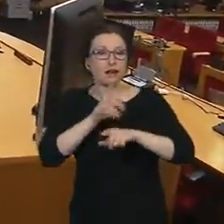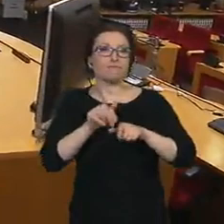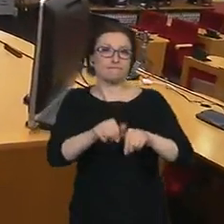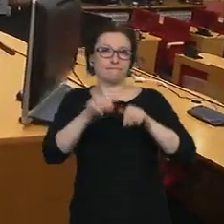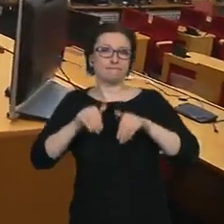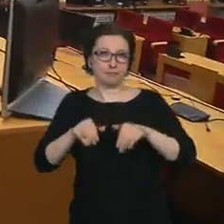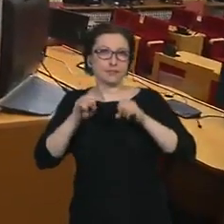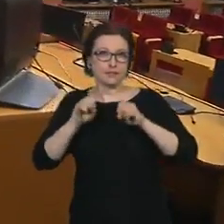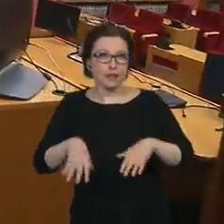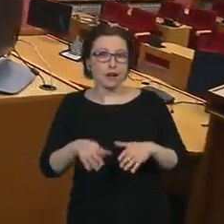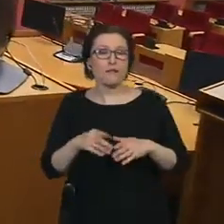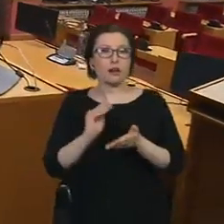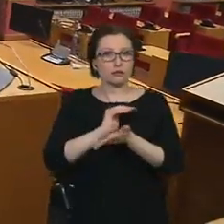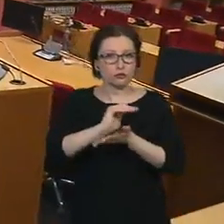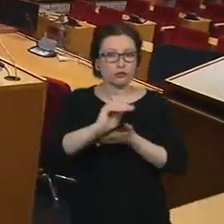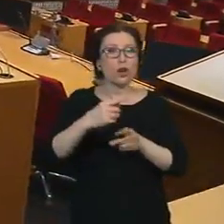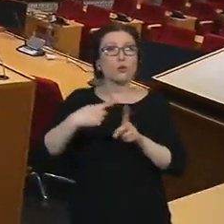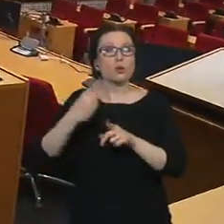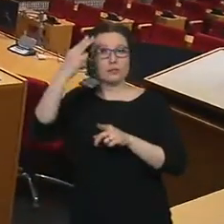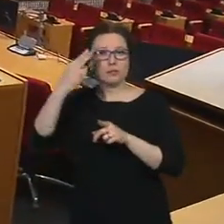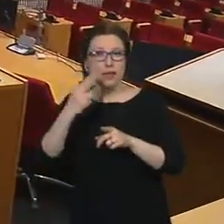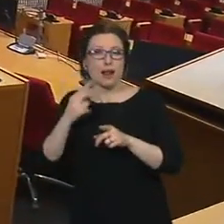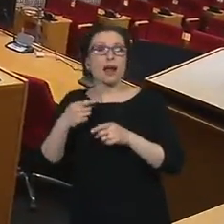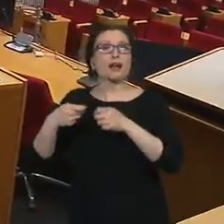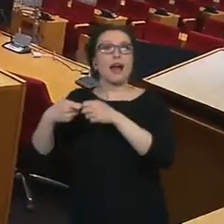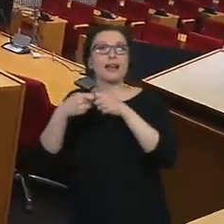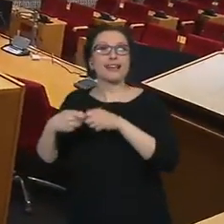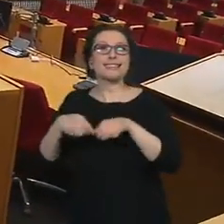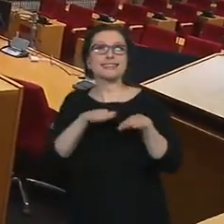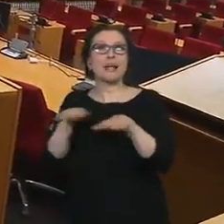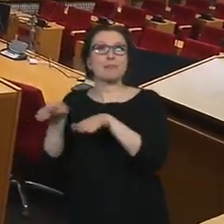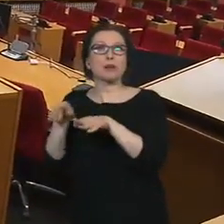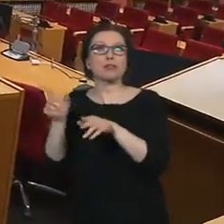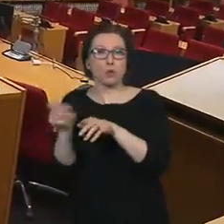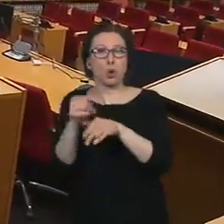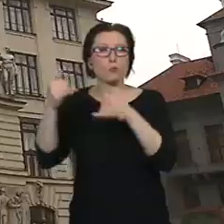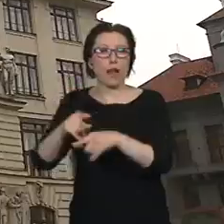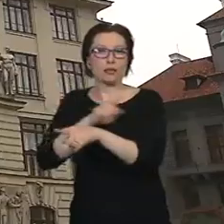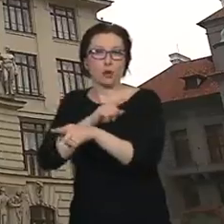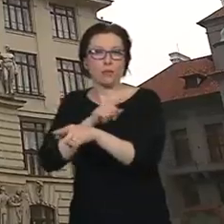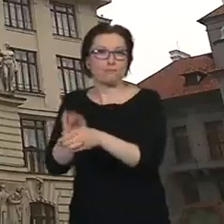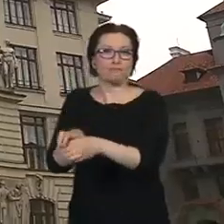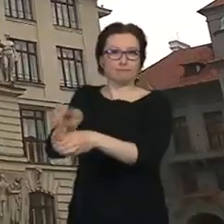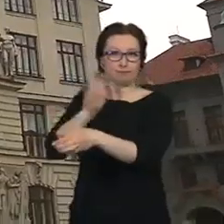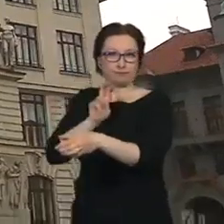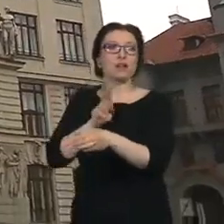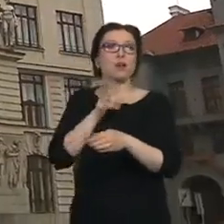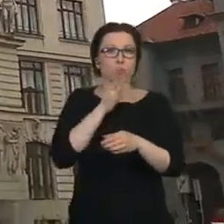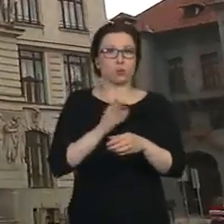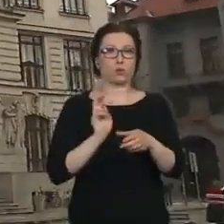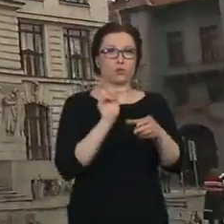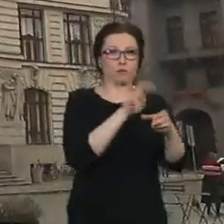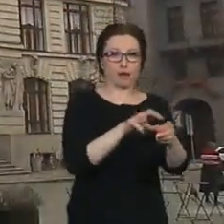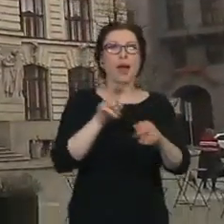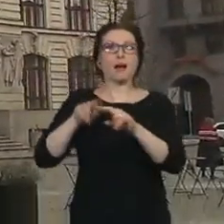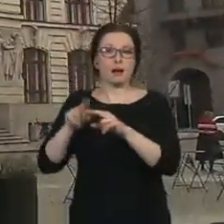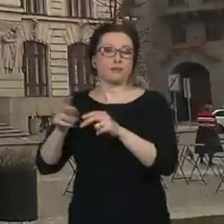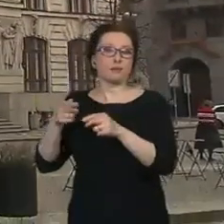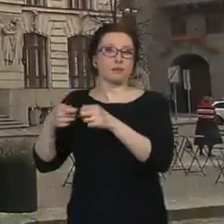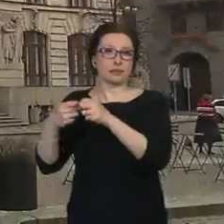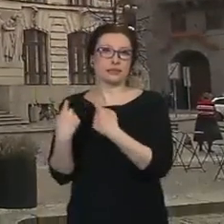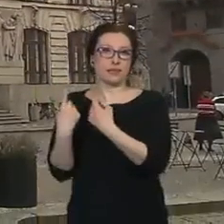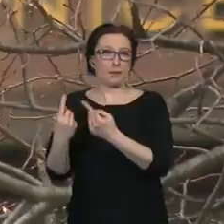potom taky to, že Piráti vystoupili z Aliance Stability, ve které byli s Prahou sobě. Ta teď skončí v opozici s tím, že na starosti